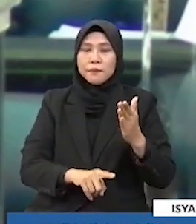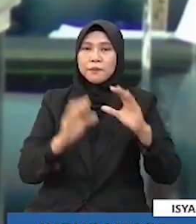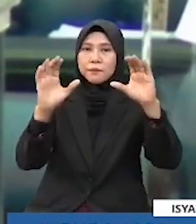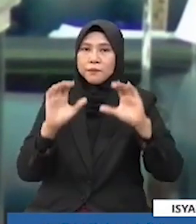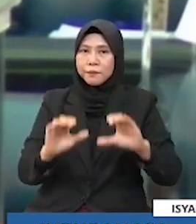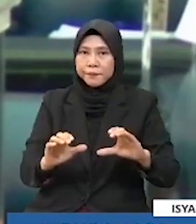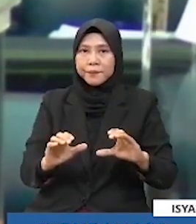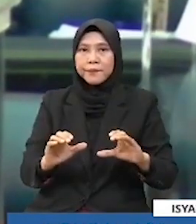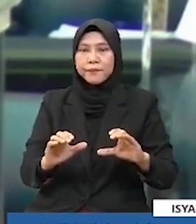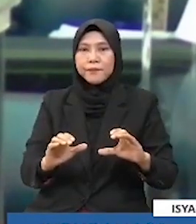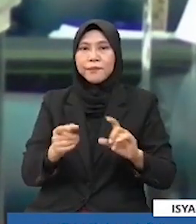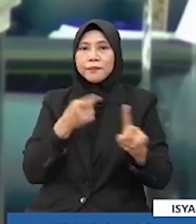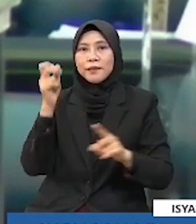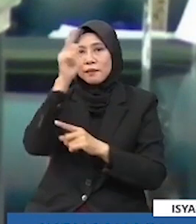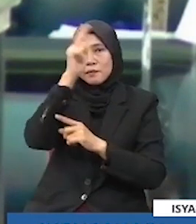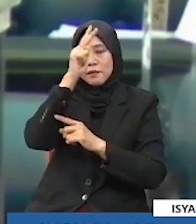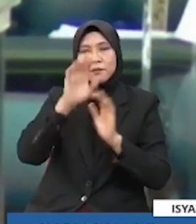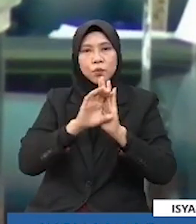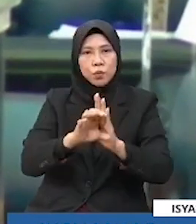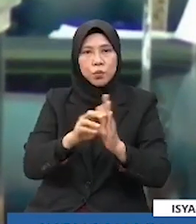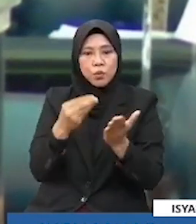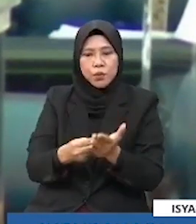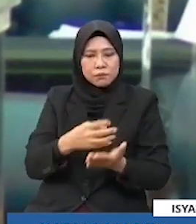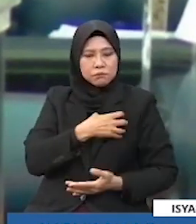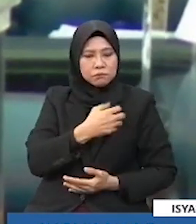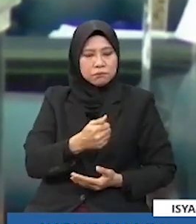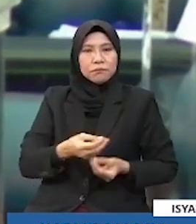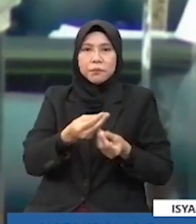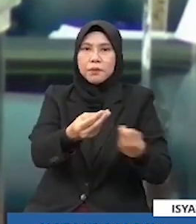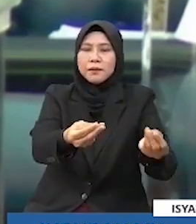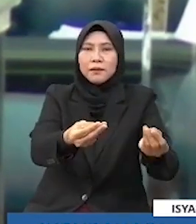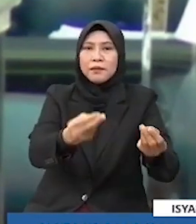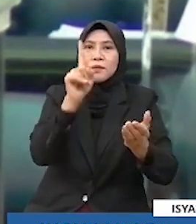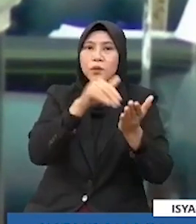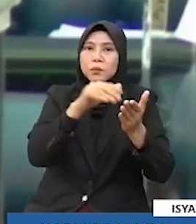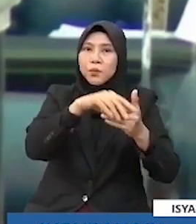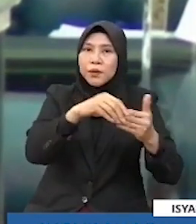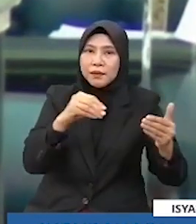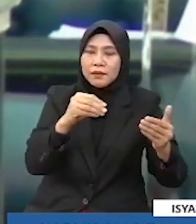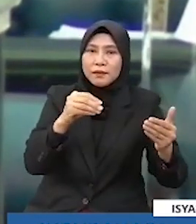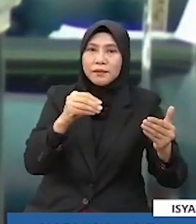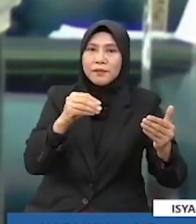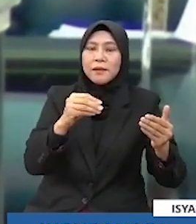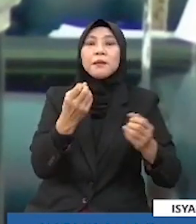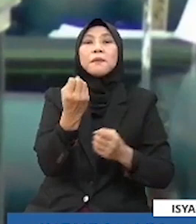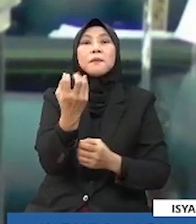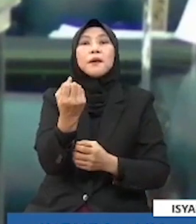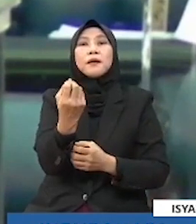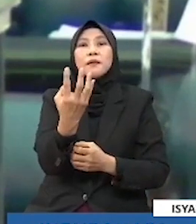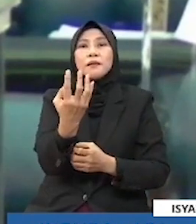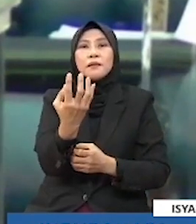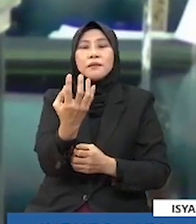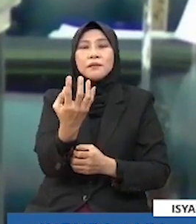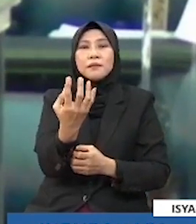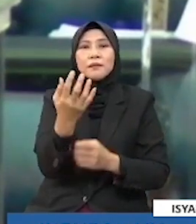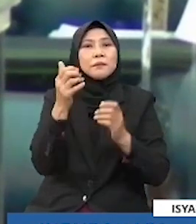langkah-langkah daripada kerajaan contohnya uang Ehsan yang diumumkan 1000 ringgit itu berapa kah